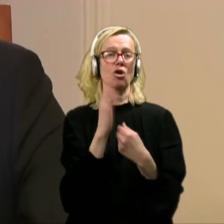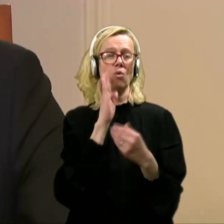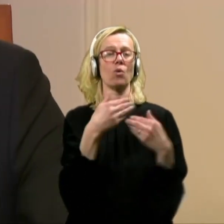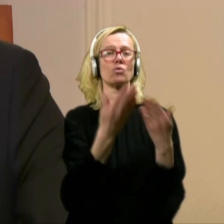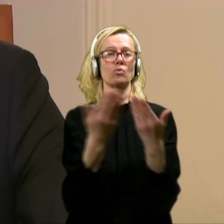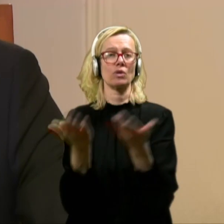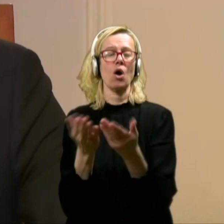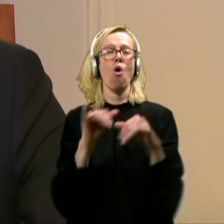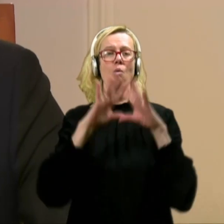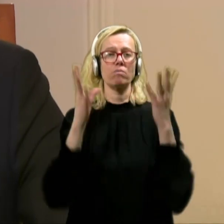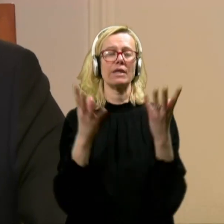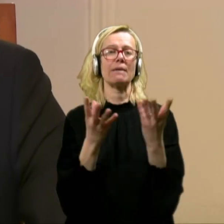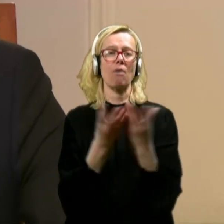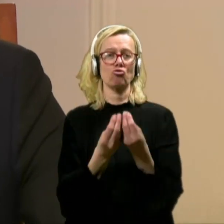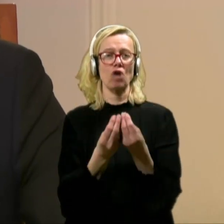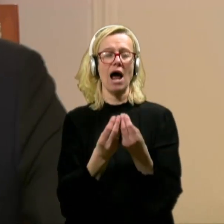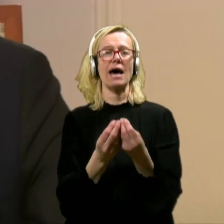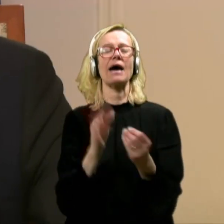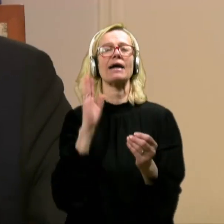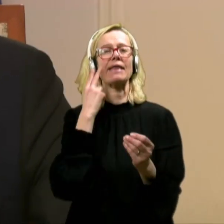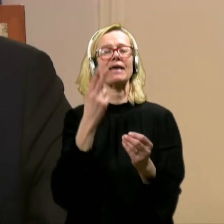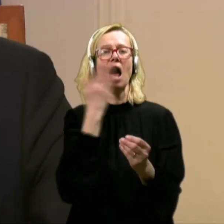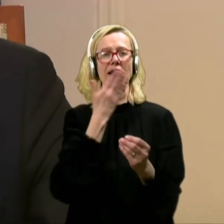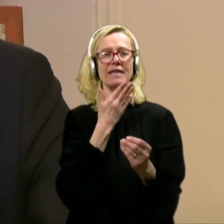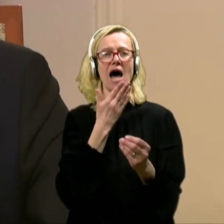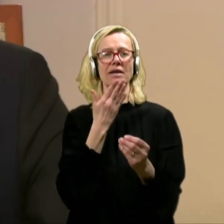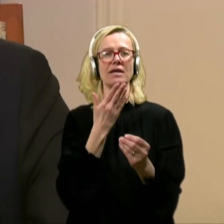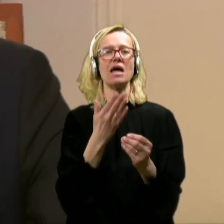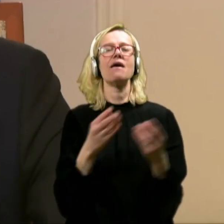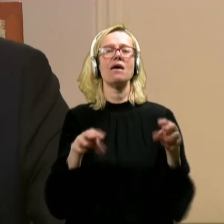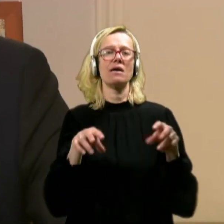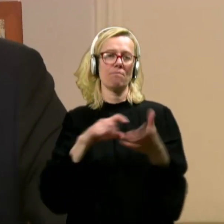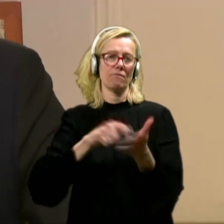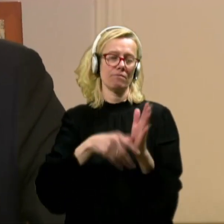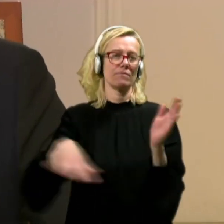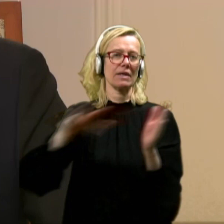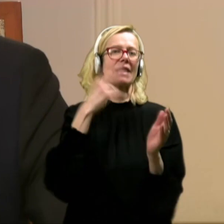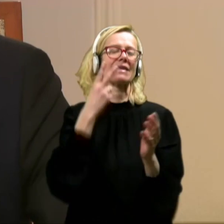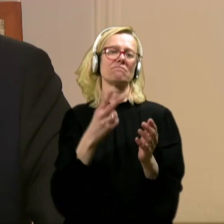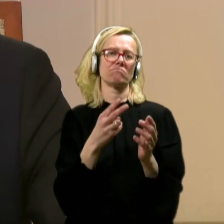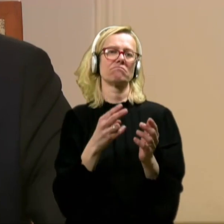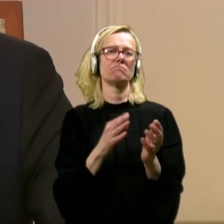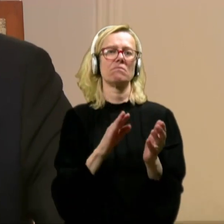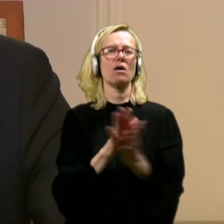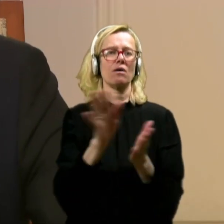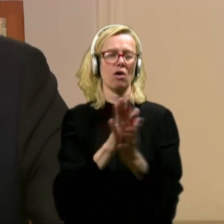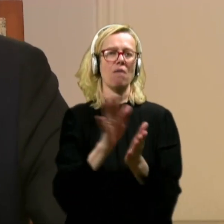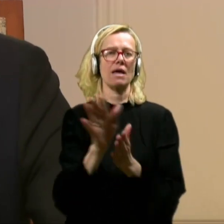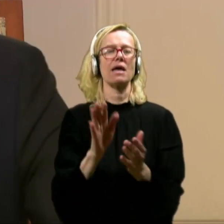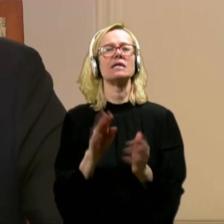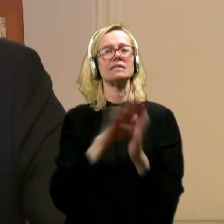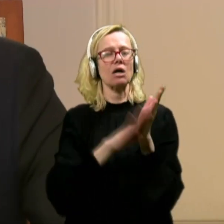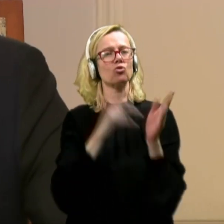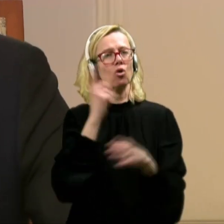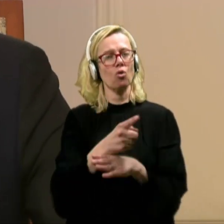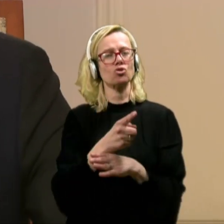v obliki pavšala na hektar zemljišča glede na vrsto dejanske rabe. Zakon določa, da se sredstva glede na vrsto